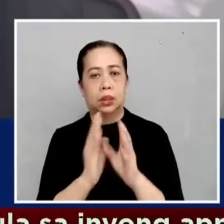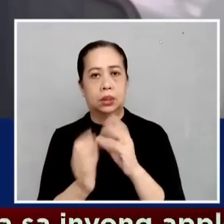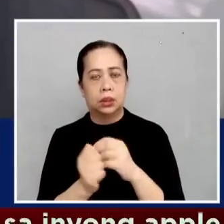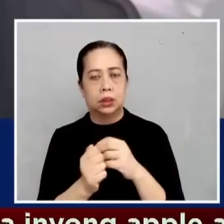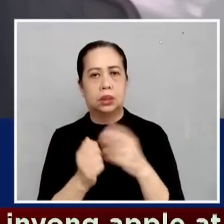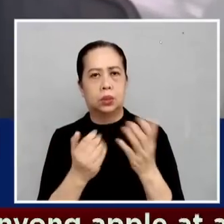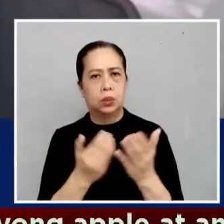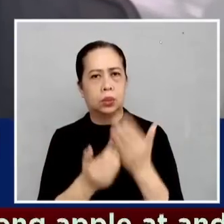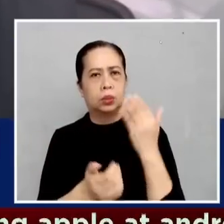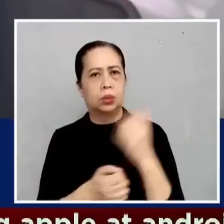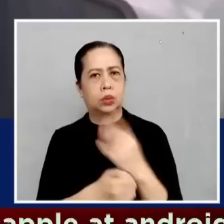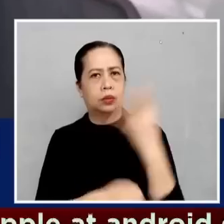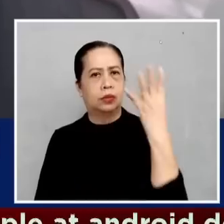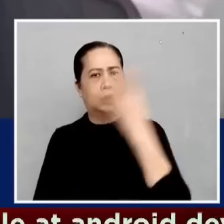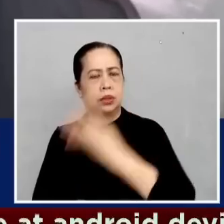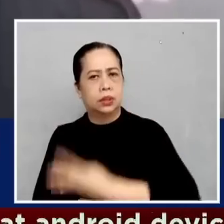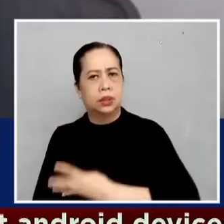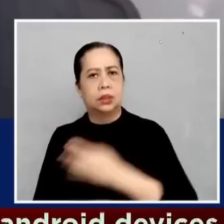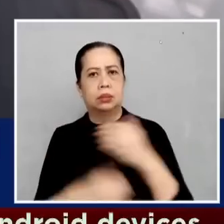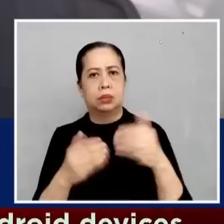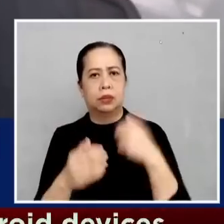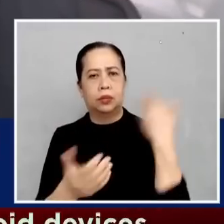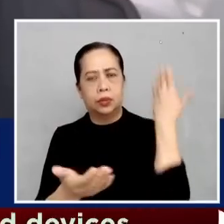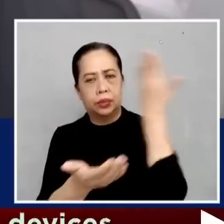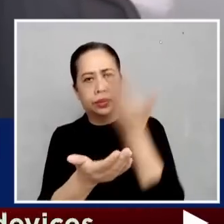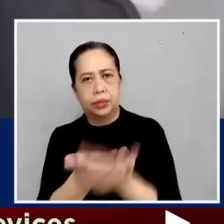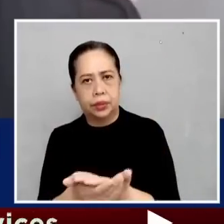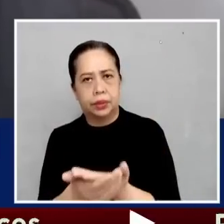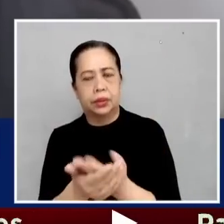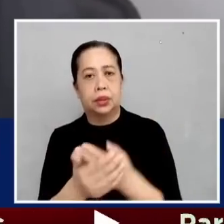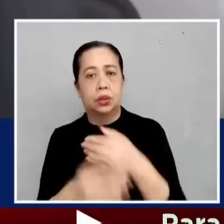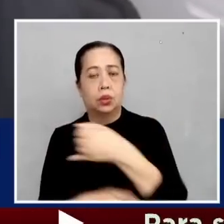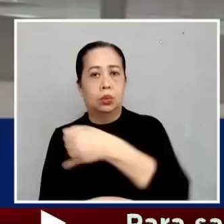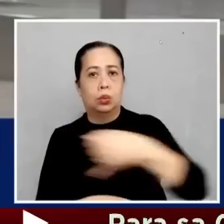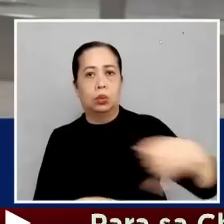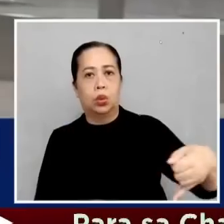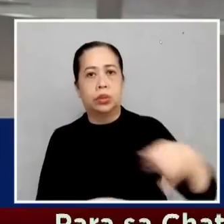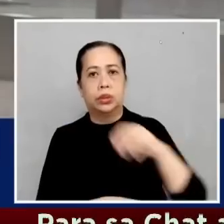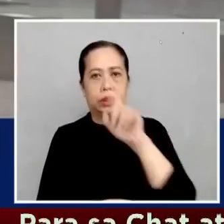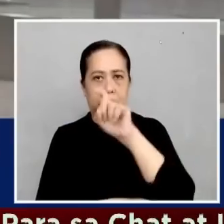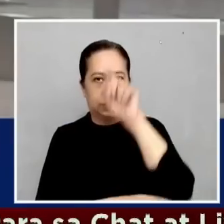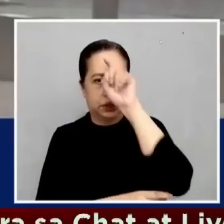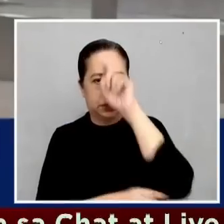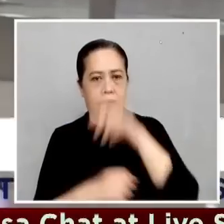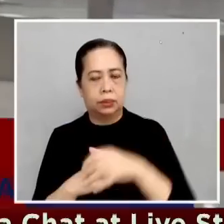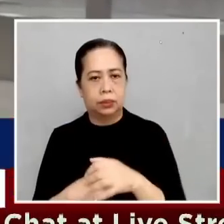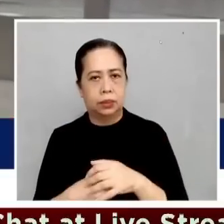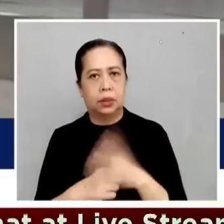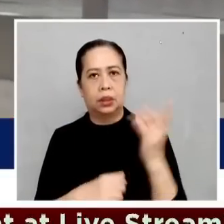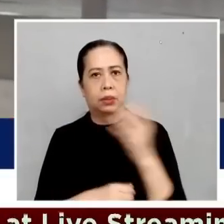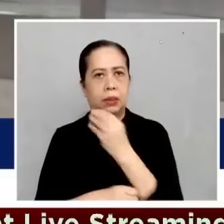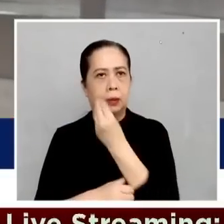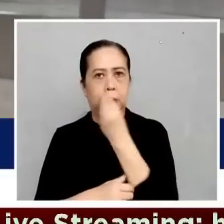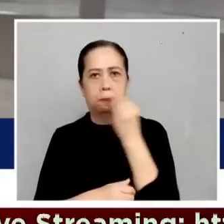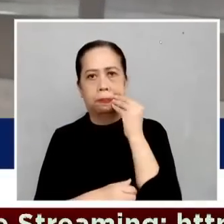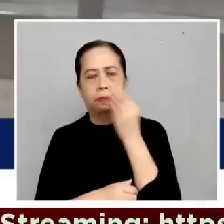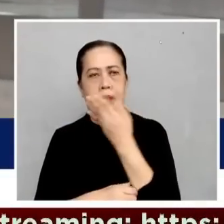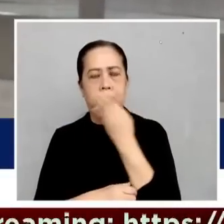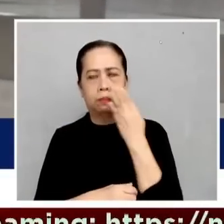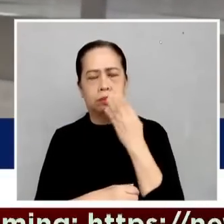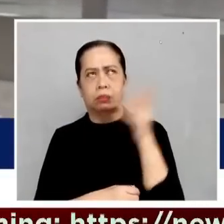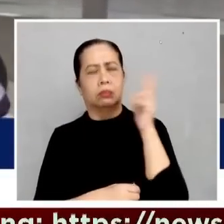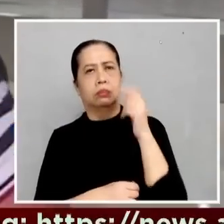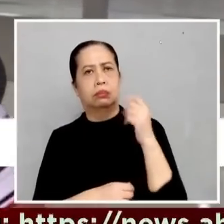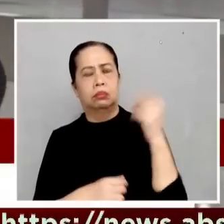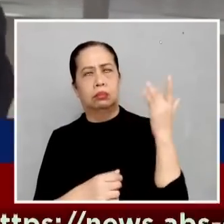ng 4 araw bago nakarating sa border ng Egypt. Nagpapasting kami. Tapos yun, narinig ko, malakas